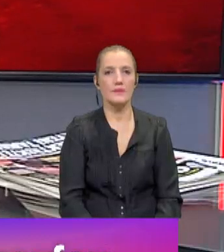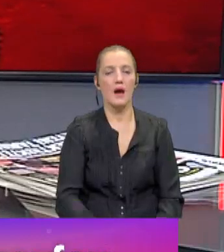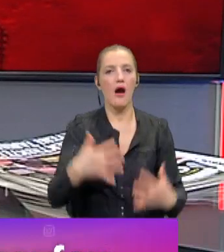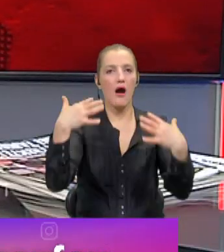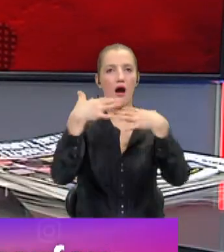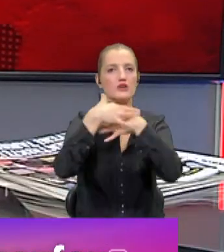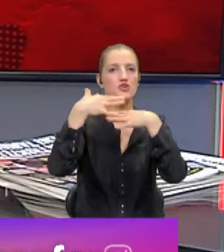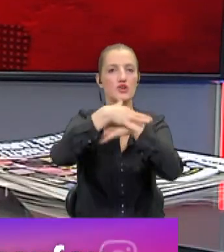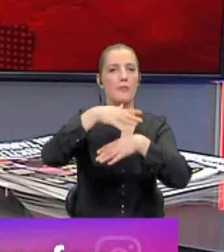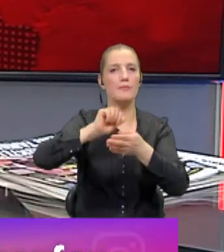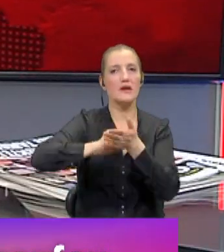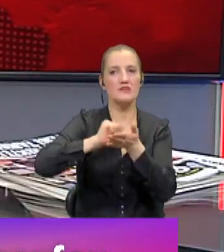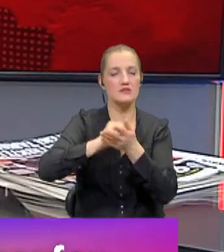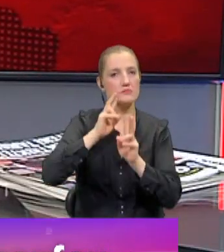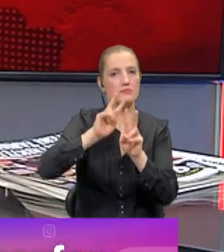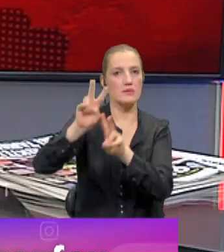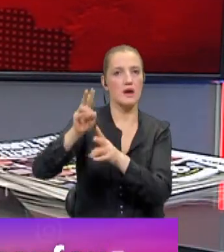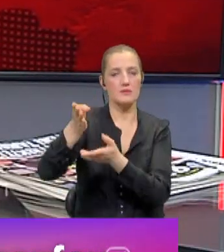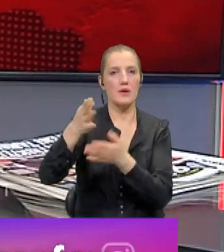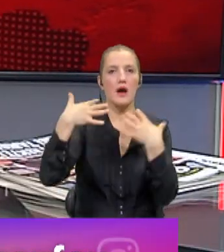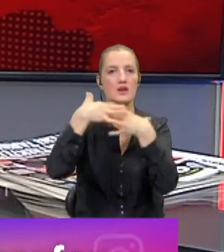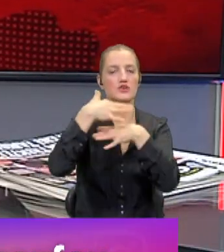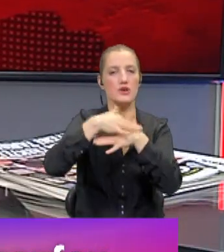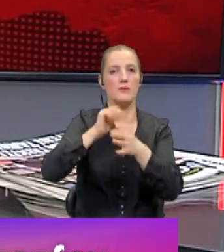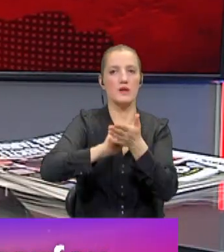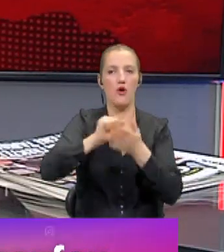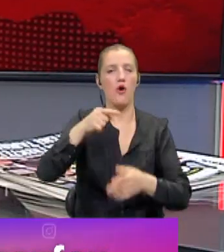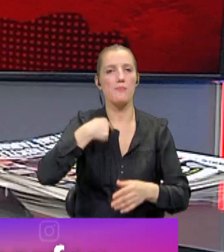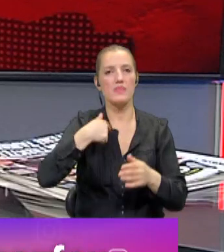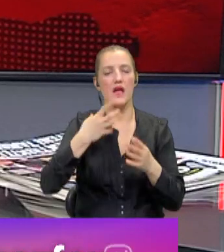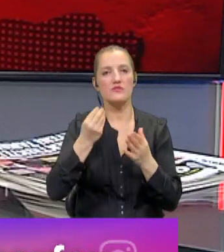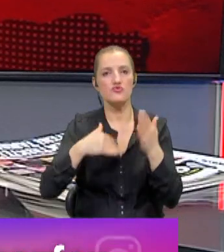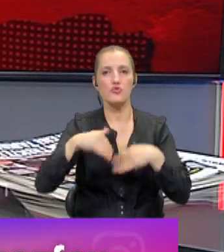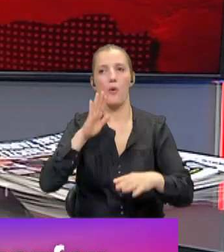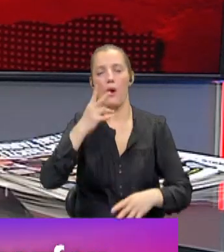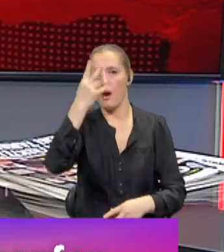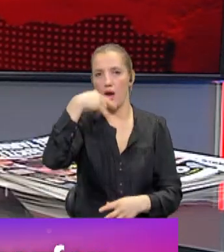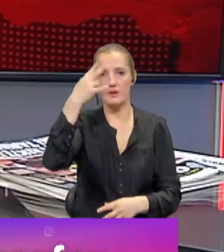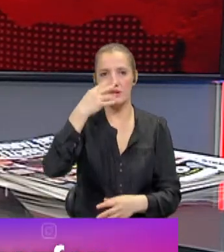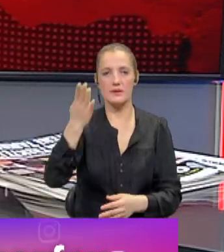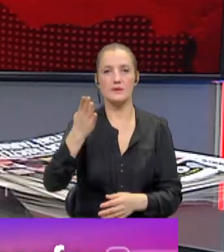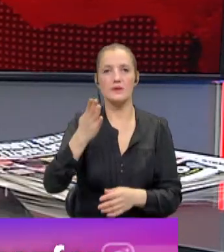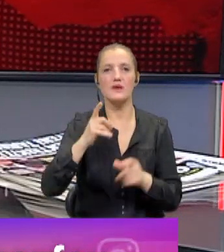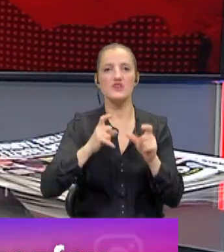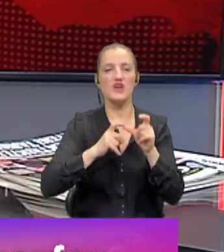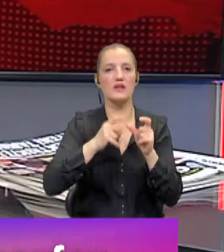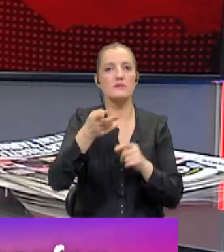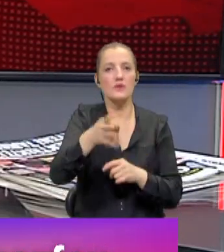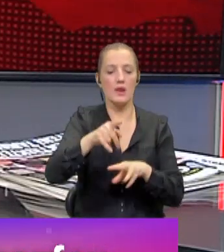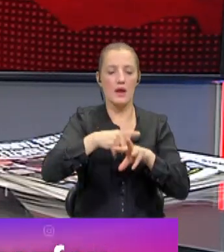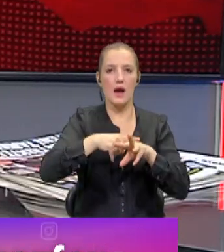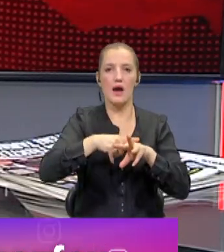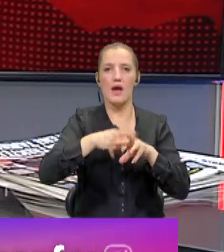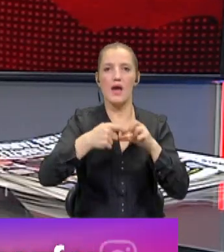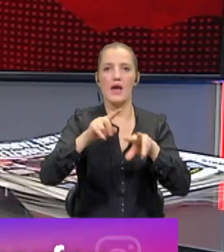akşam gazetesine dönelim Akşam Gazetesi o benden çok ağladı manşeti Şehit Erin annesi Ayşe